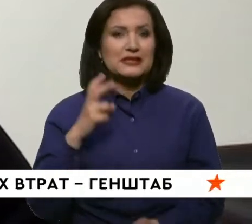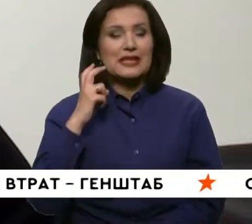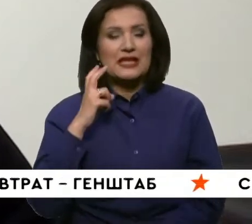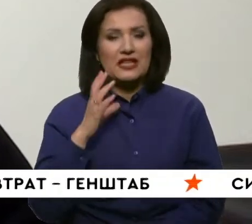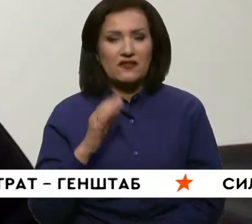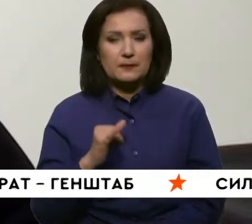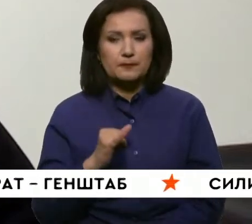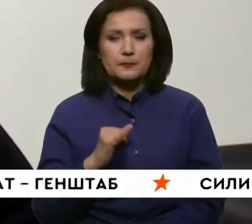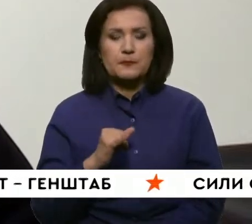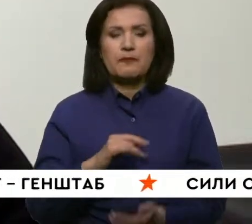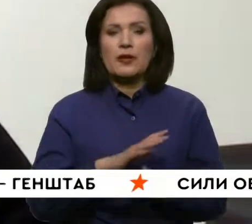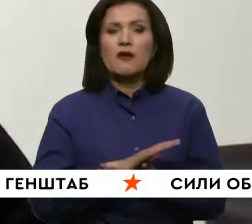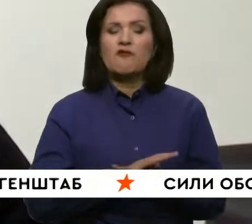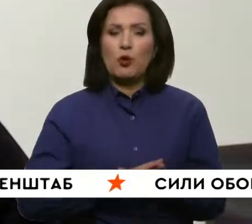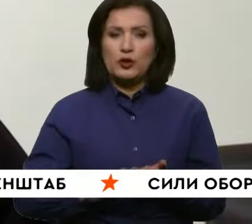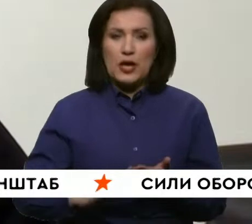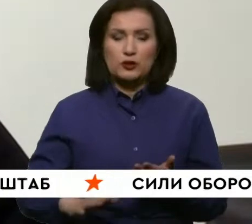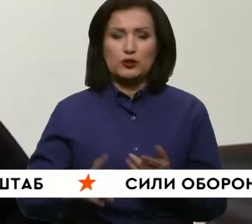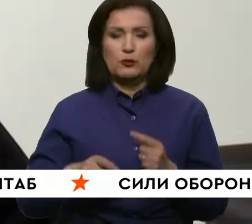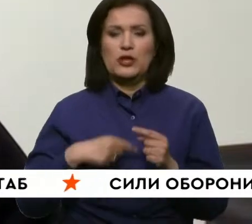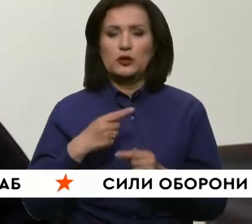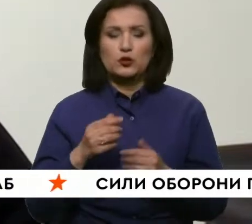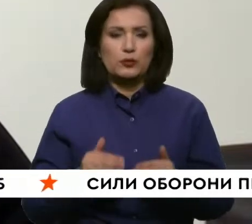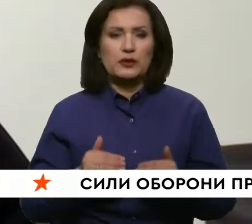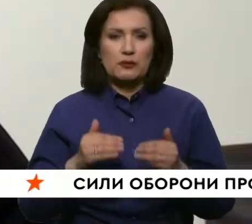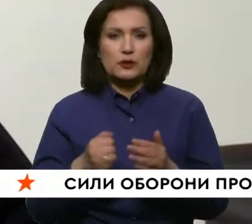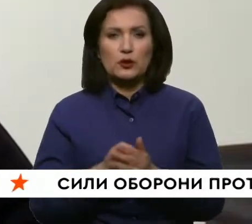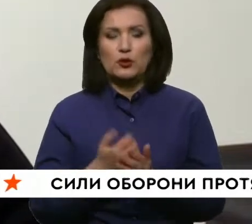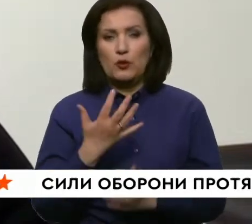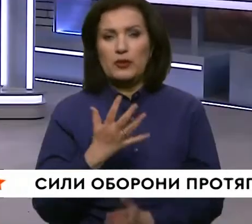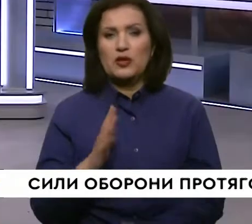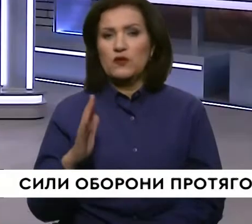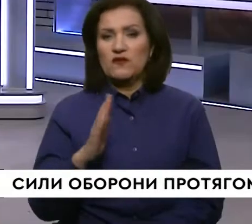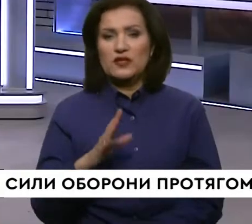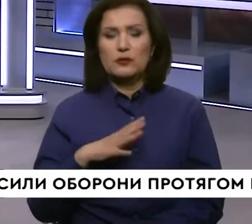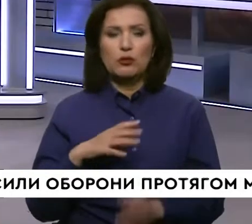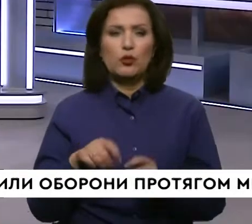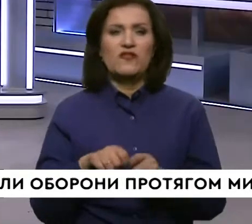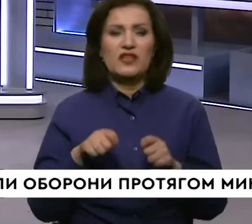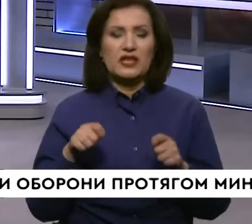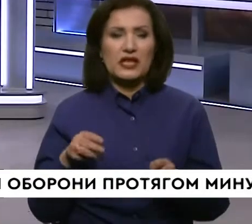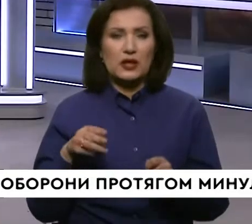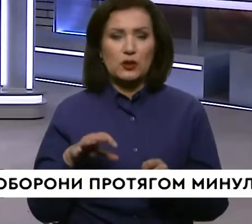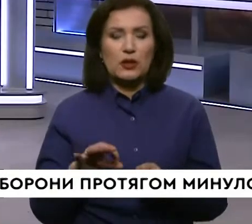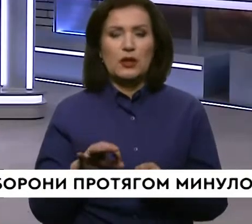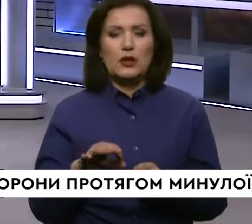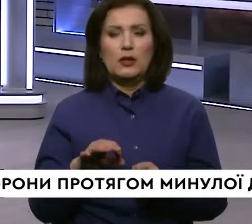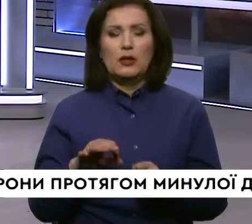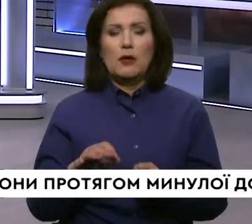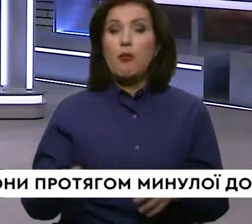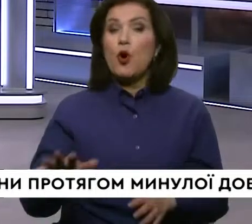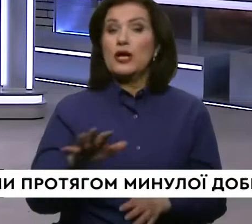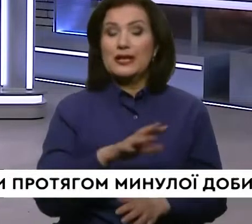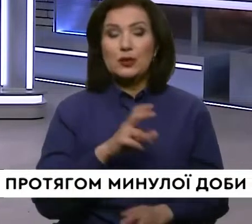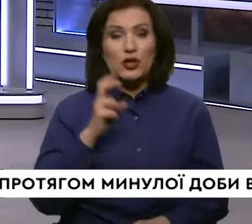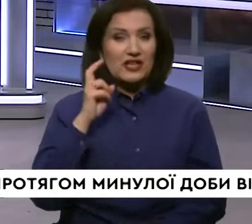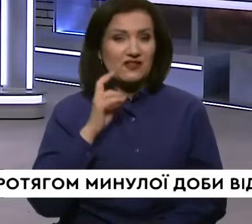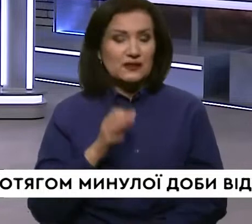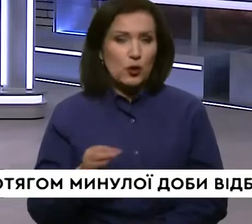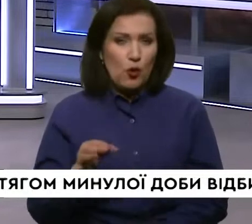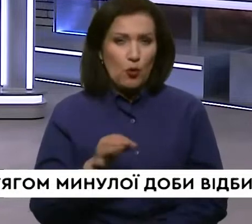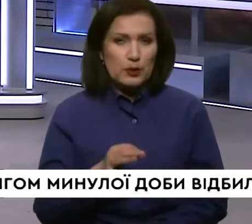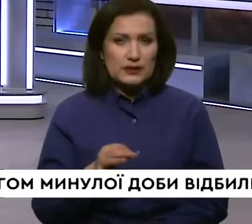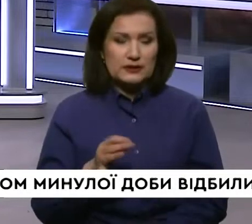Києві. В подальшому наступним етапом до 5 вересня було покрито територію